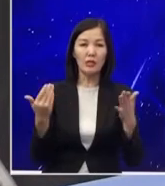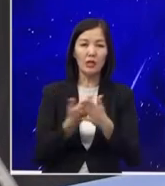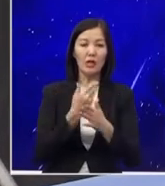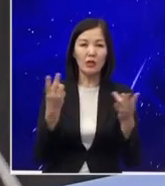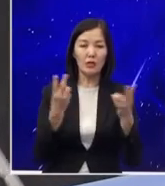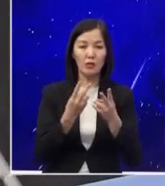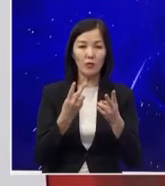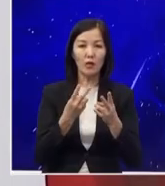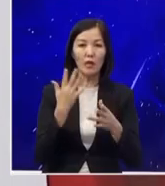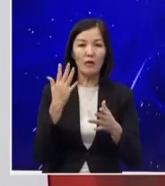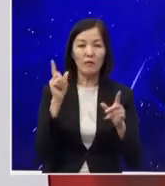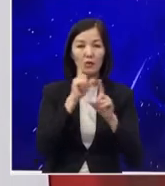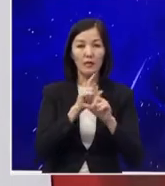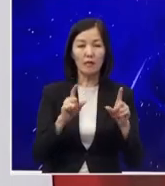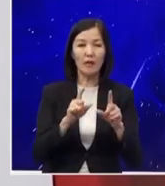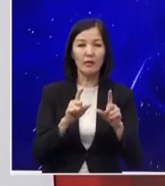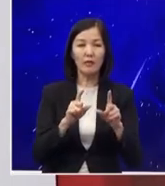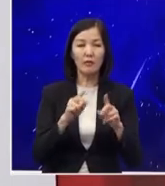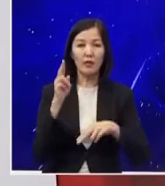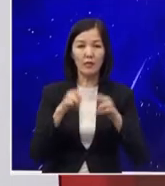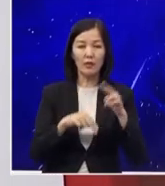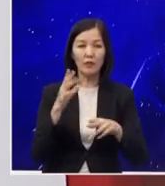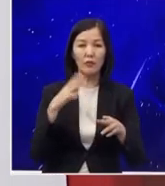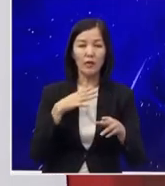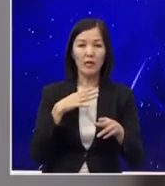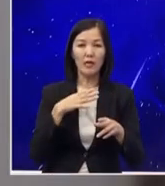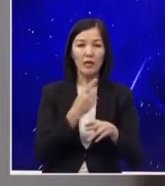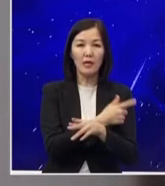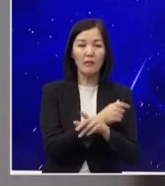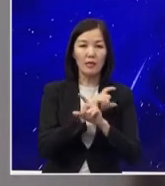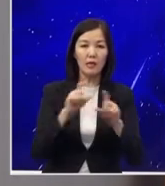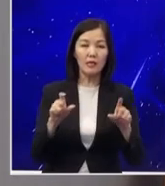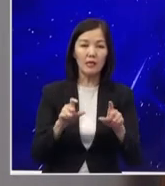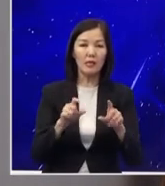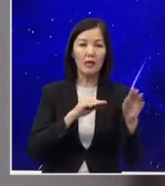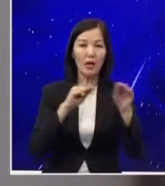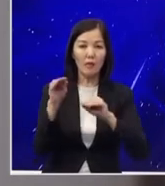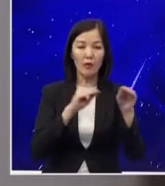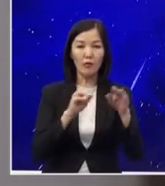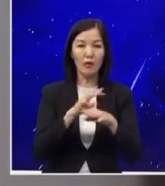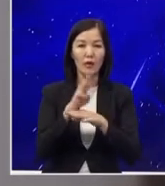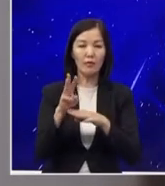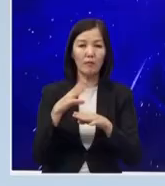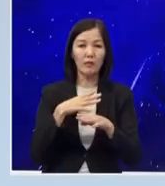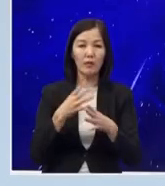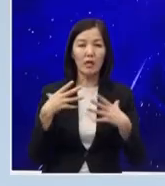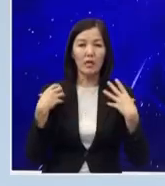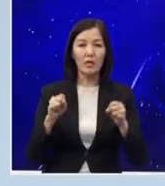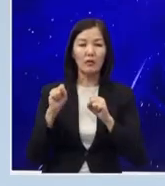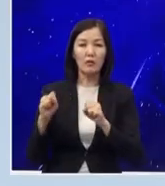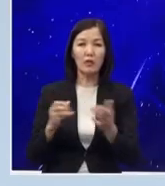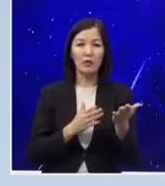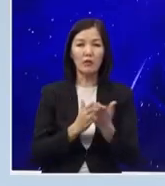жаңартылуда. 5 ғимарат жаңадан салынып жатыр. Медициналық құрал қондырғылармен қамтамасыз ету бойынша денсаулық сақтау